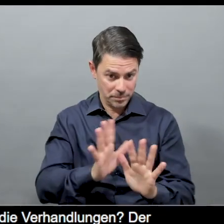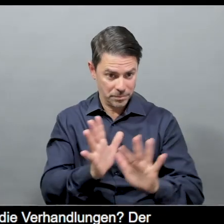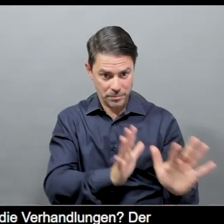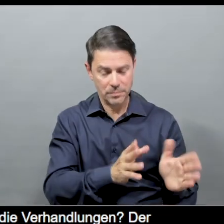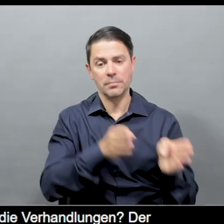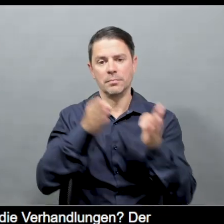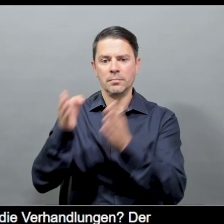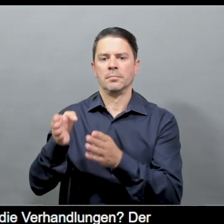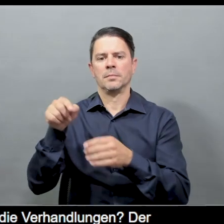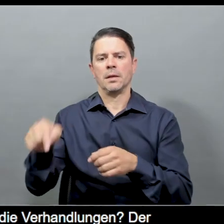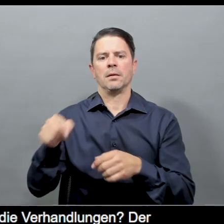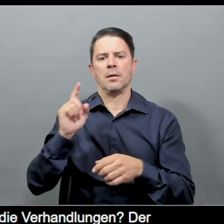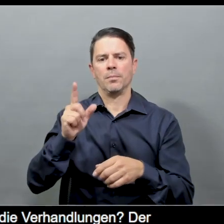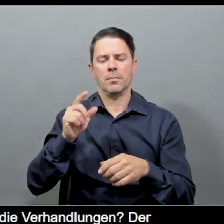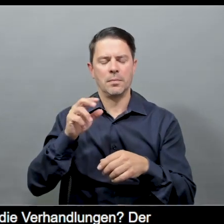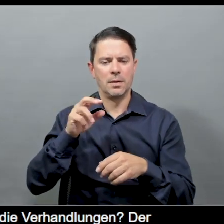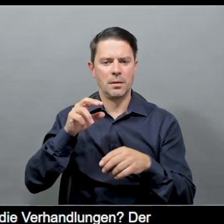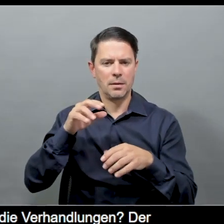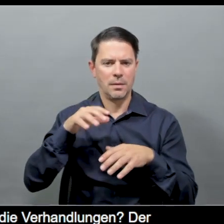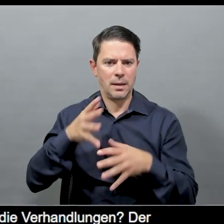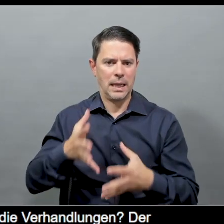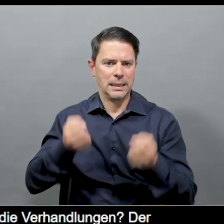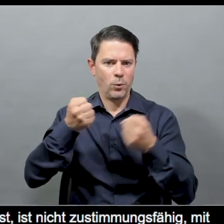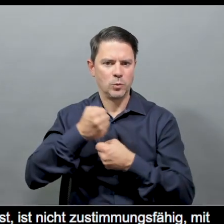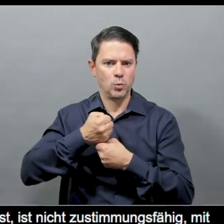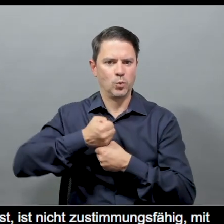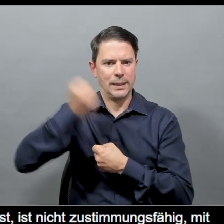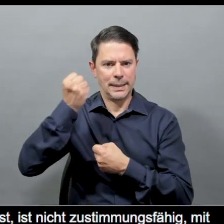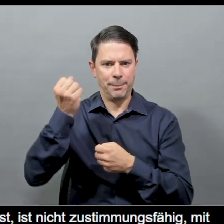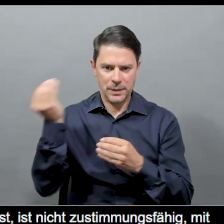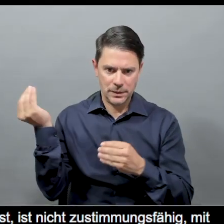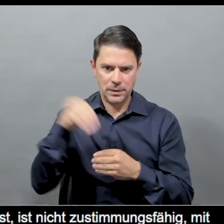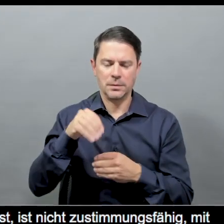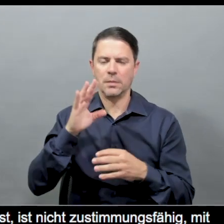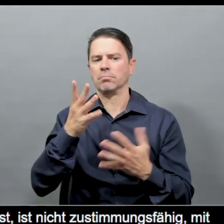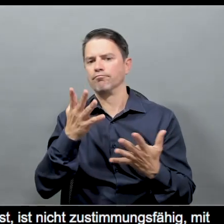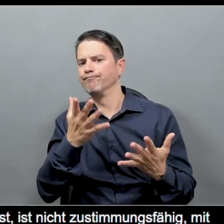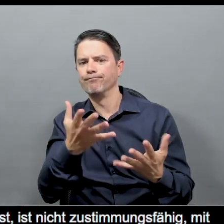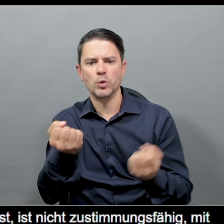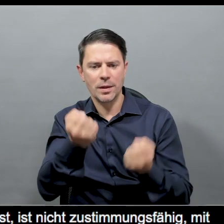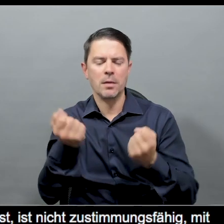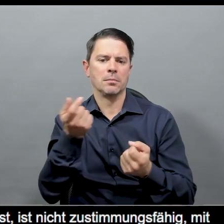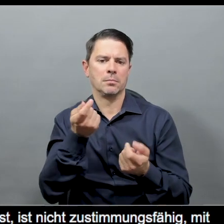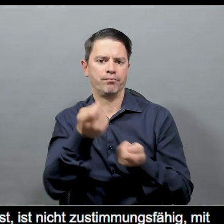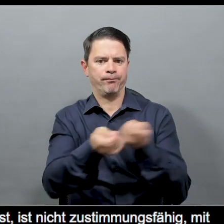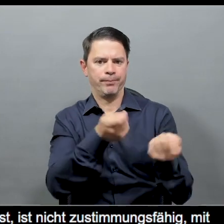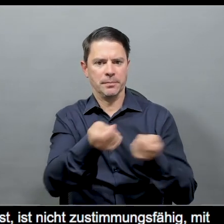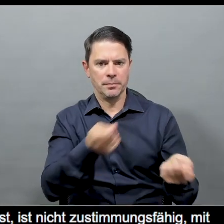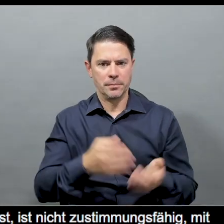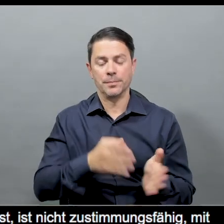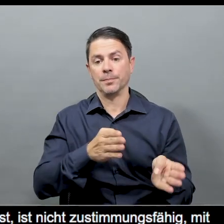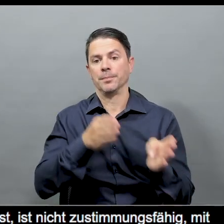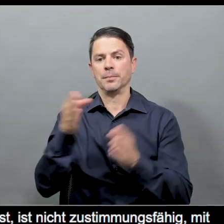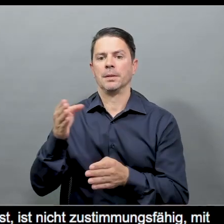dann Senkung der Mehrwertsteuer im Bereich der Nahrungsmittel, Grundnahrungsmittel und verschiedene andere Finanzierungsfragen, die ja auch beispielsweise